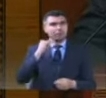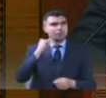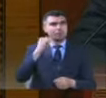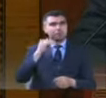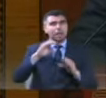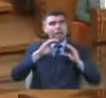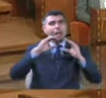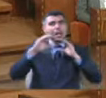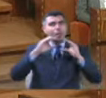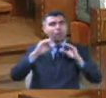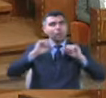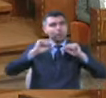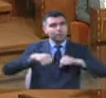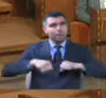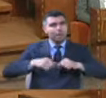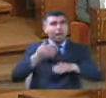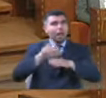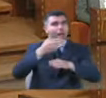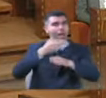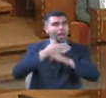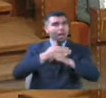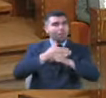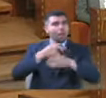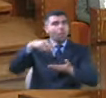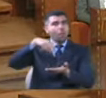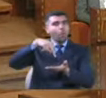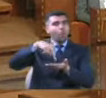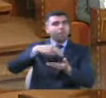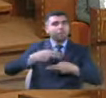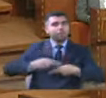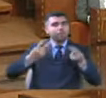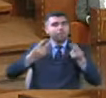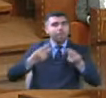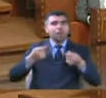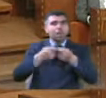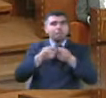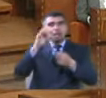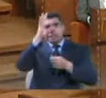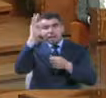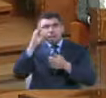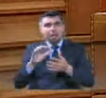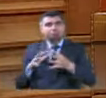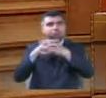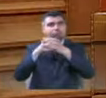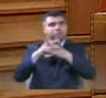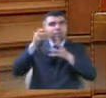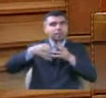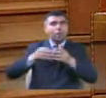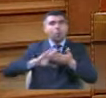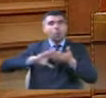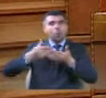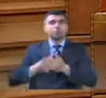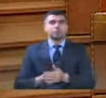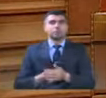الحوار الاجتماعي كيف ما جاء في الكلام ديالكم آلية في آلية السلم الاجتماعي وتعزيز التماسك الاجتماعي، وكذلك